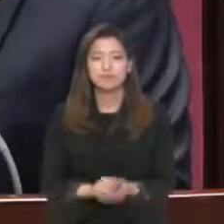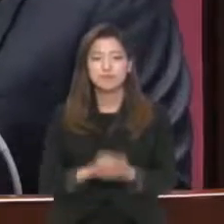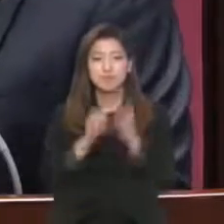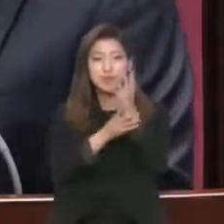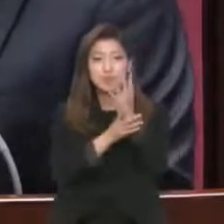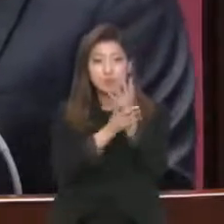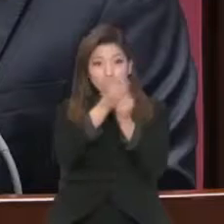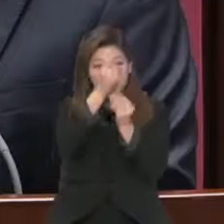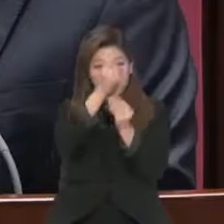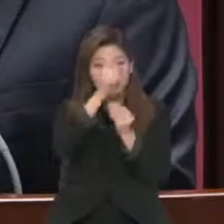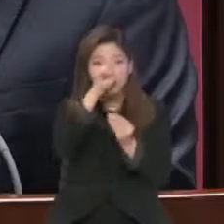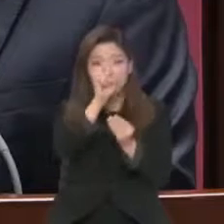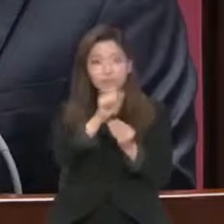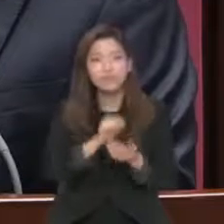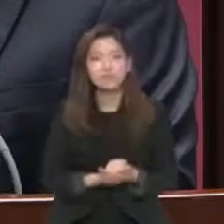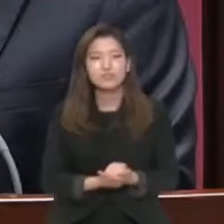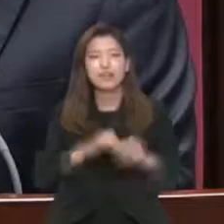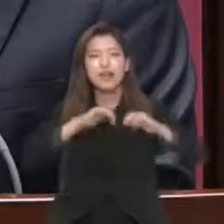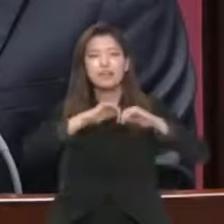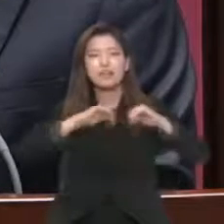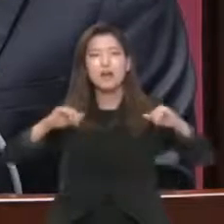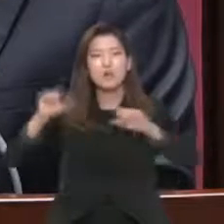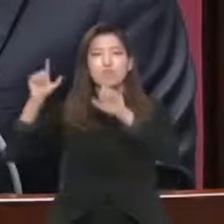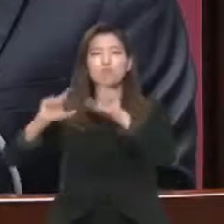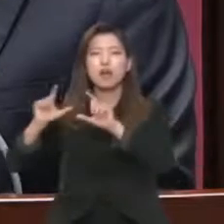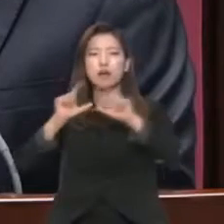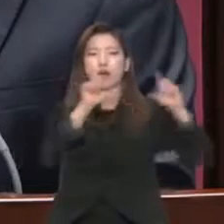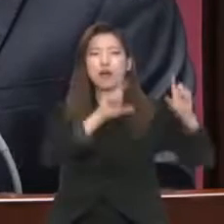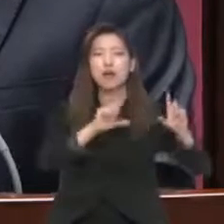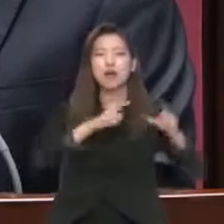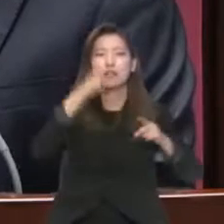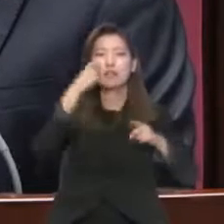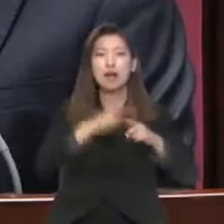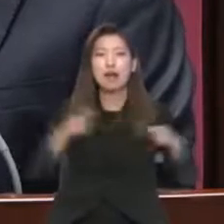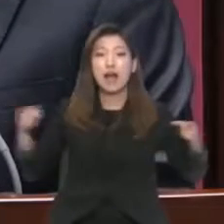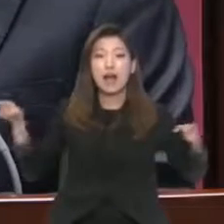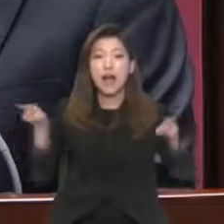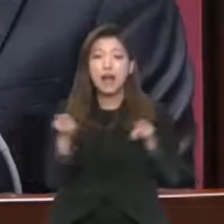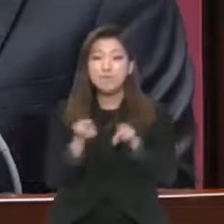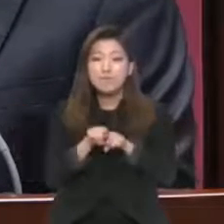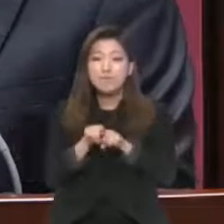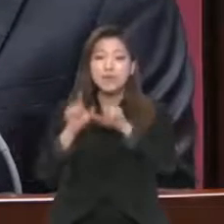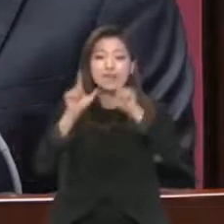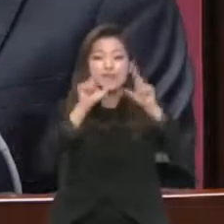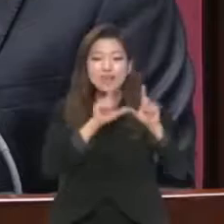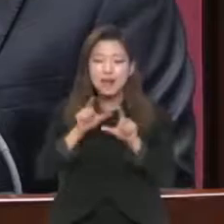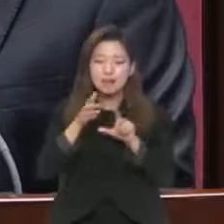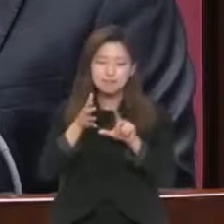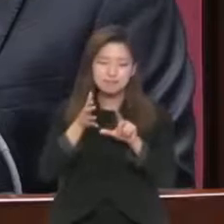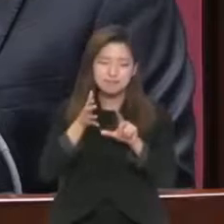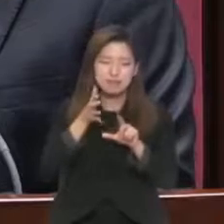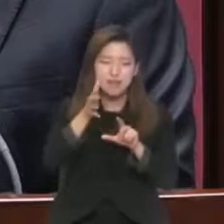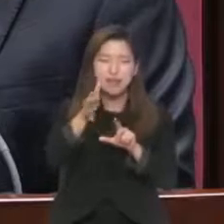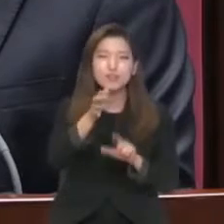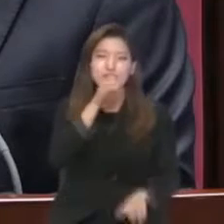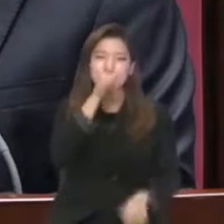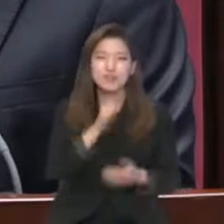삶에서 함께 사는 삶으로 변화하는 거라고 생각합니다. 그리고 작은 삶의 무대에서 더